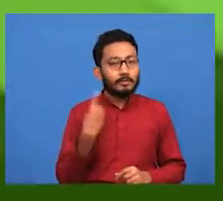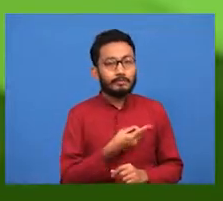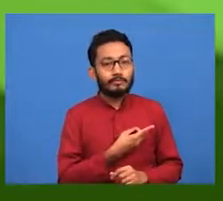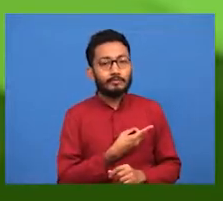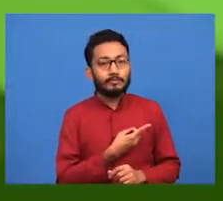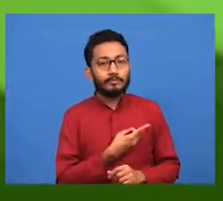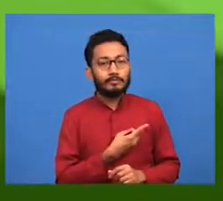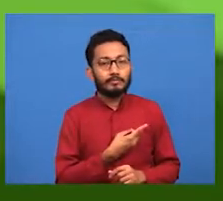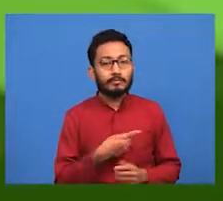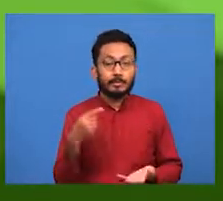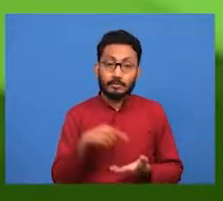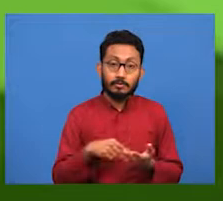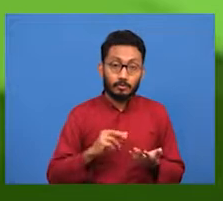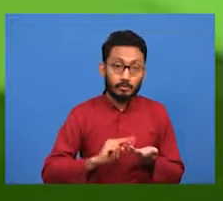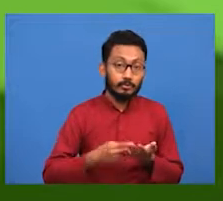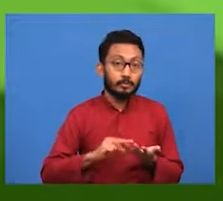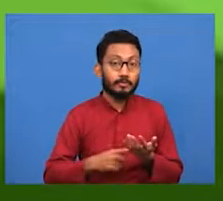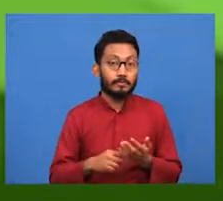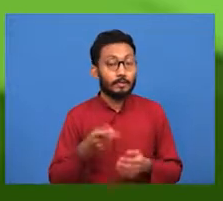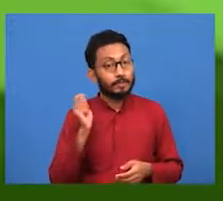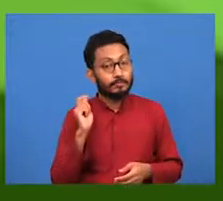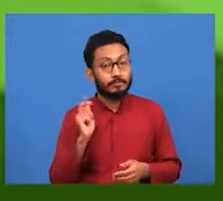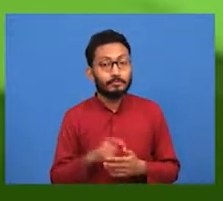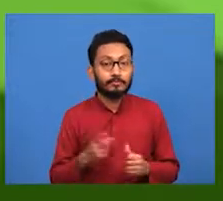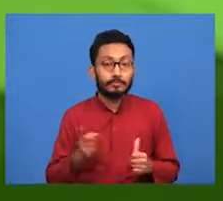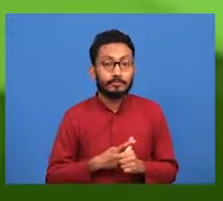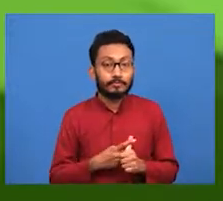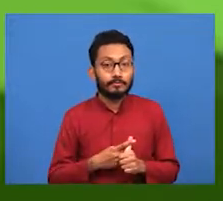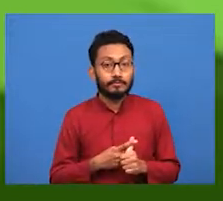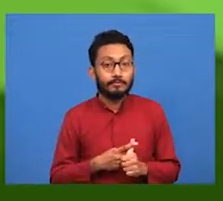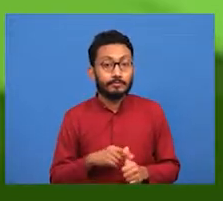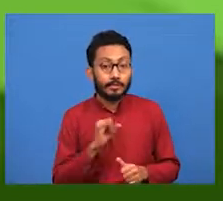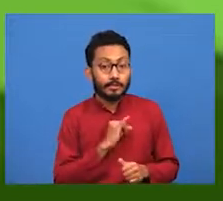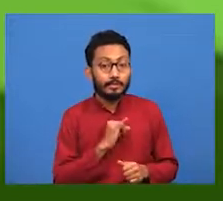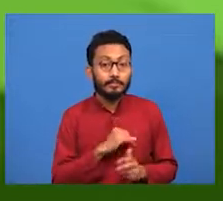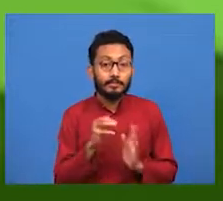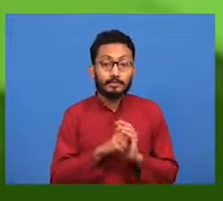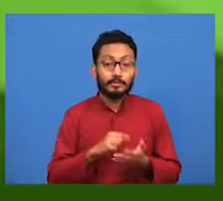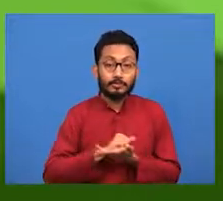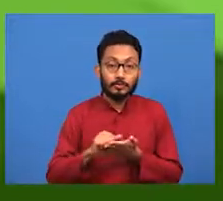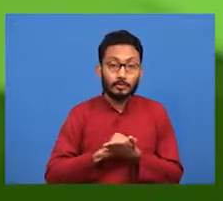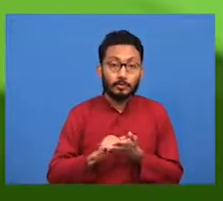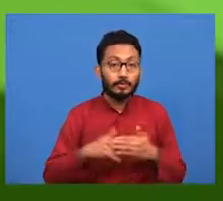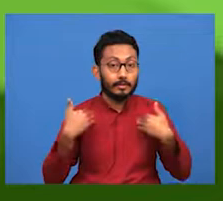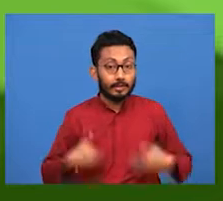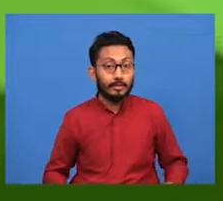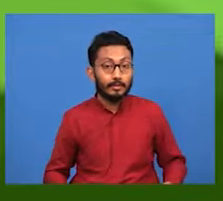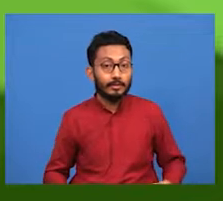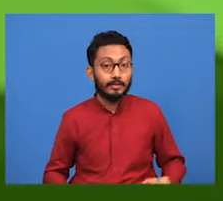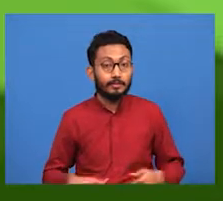semula kepada ayat tadi. Pertama, saya mencuci baju.